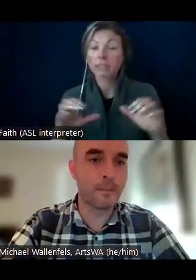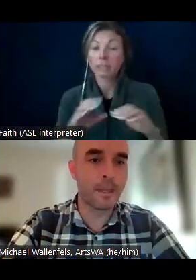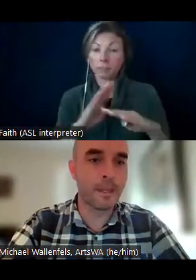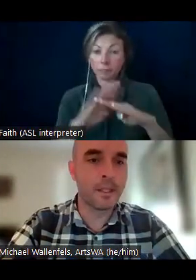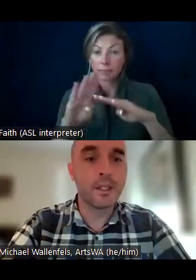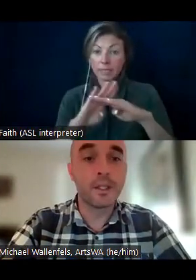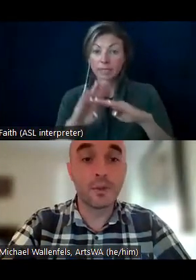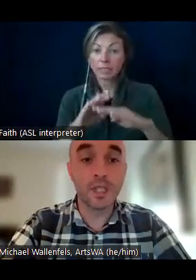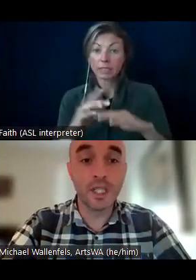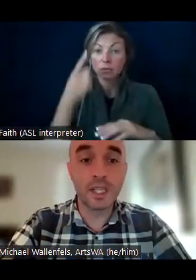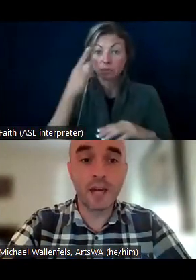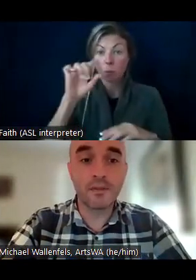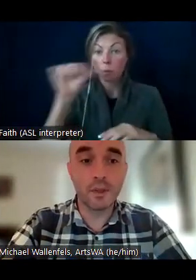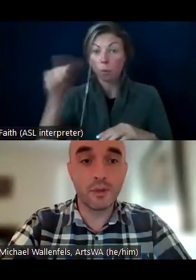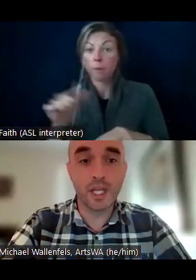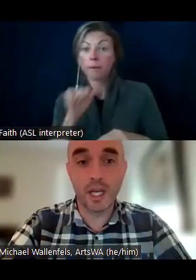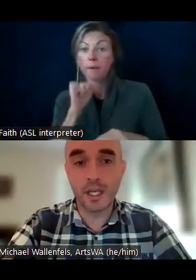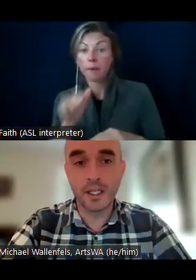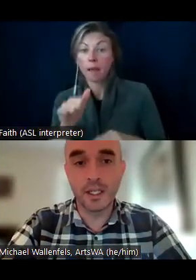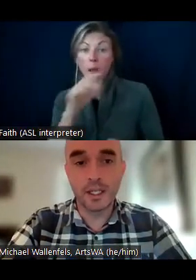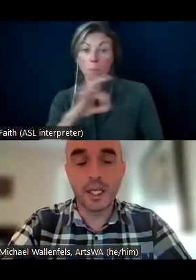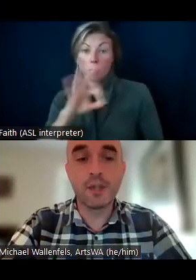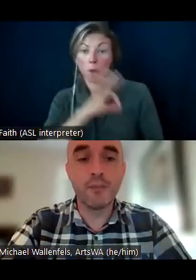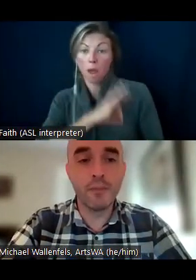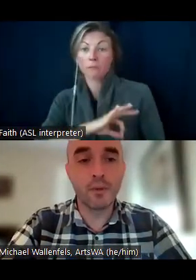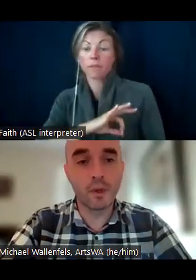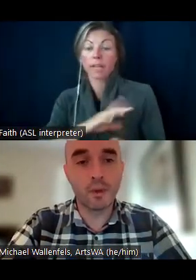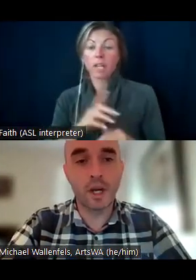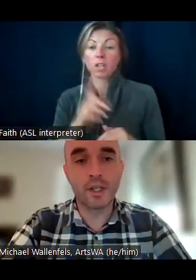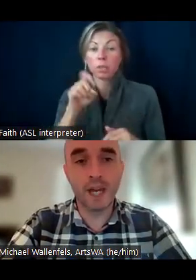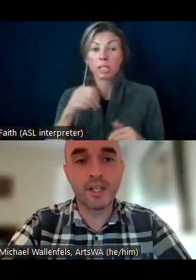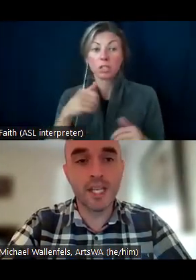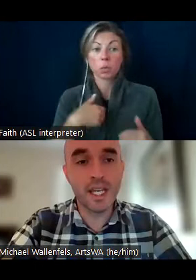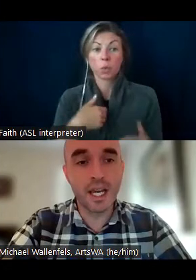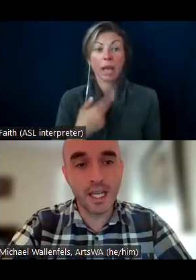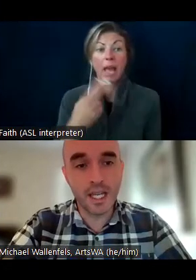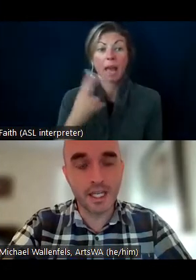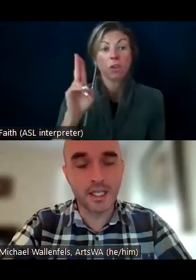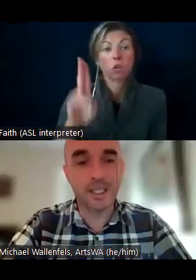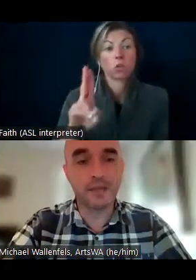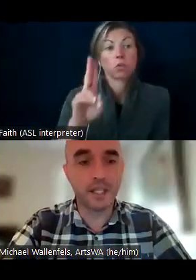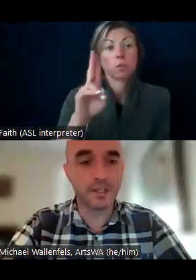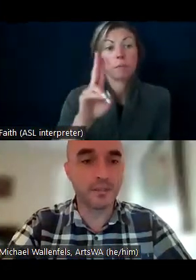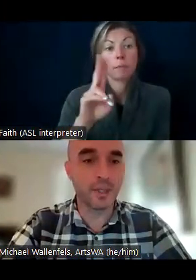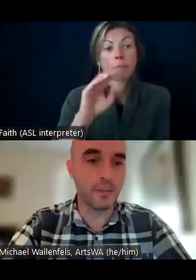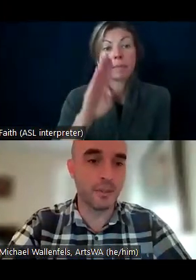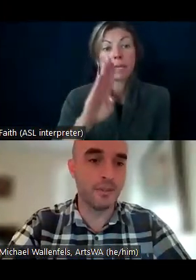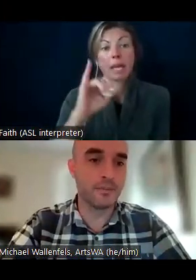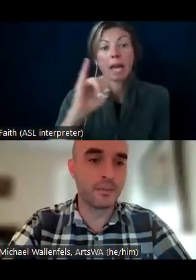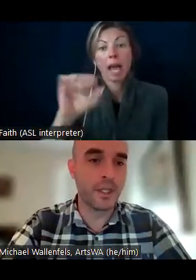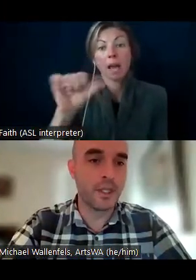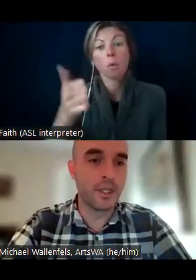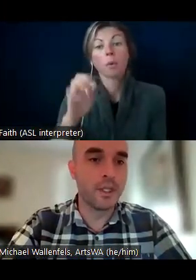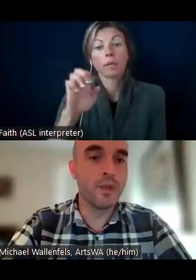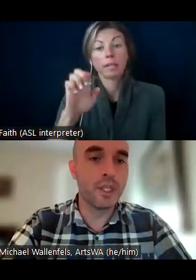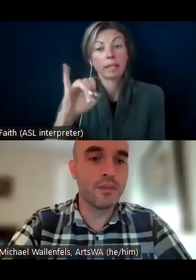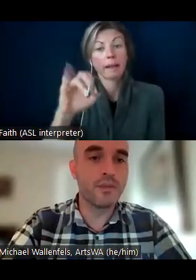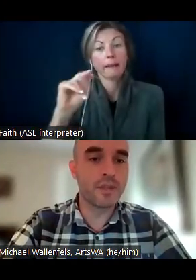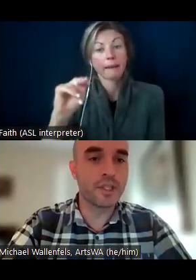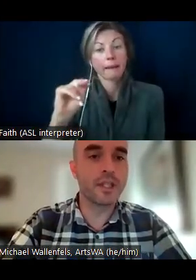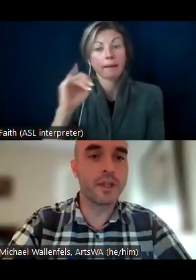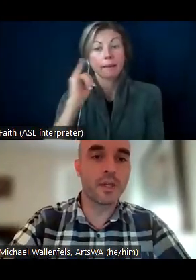자격 요건은 활동 중인 영적인 비영리 기업 또는 조직이고 그다음 UBI 또는 EIN 번호가 있어야 합니다.